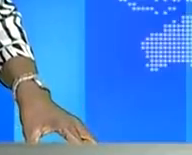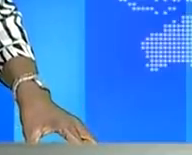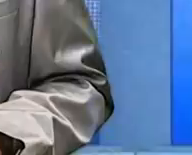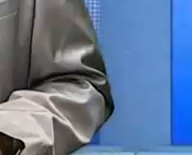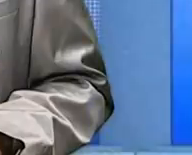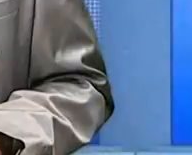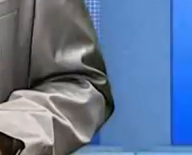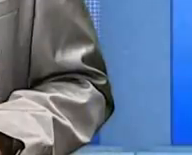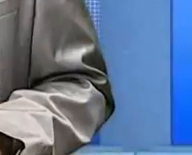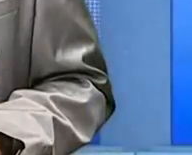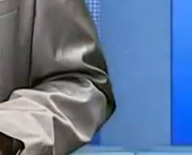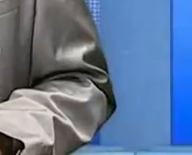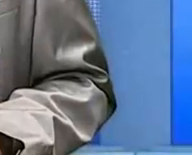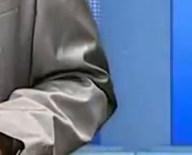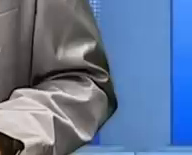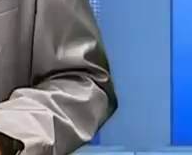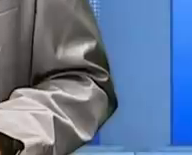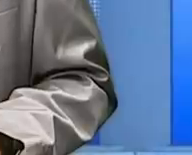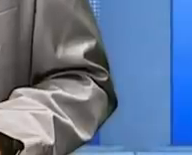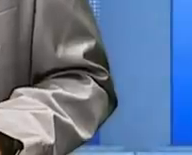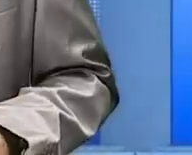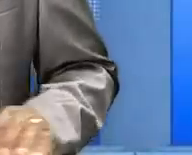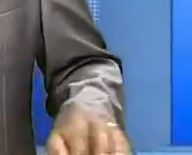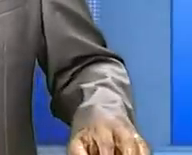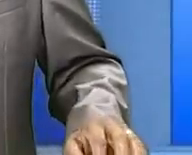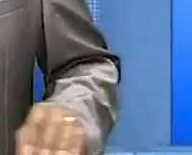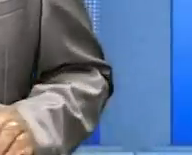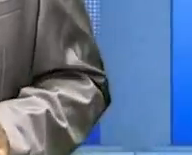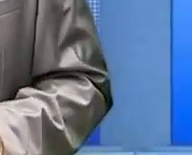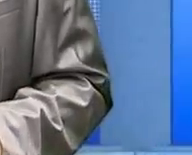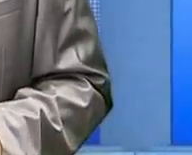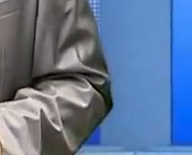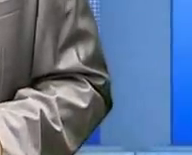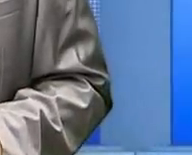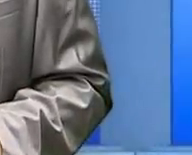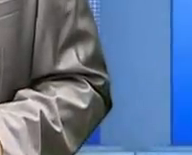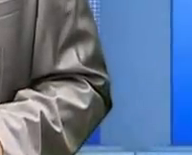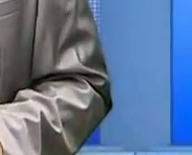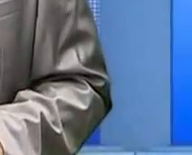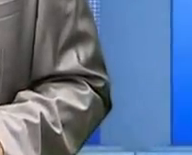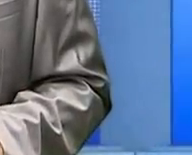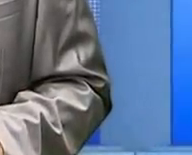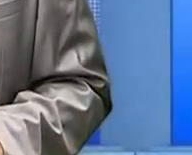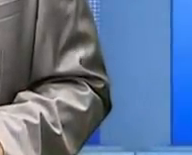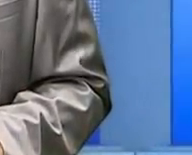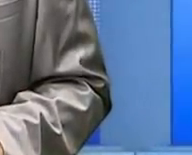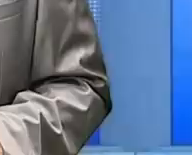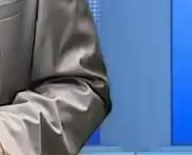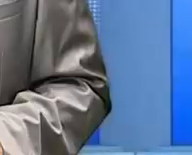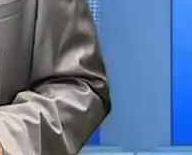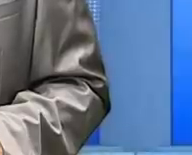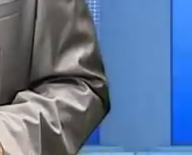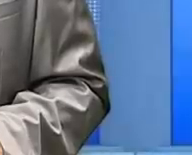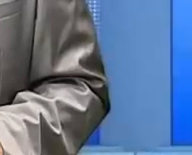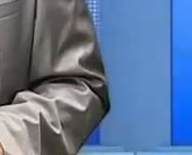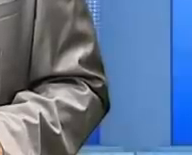des ordonnances présidentielles. Merci Anita Louamboa. Il y en a exactement 5, mais rassurez-vous, je ne prendrai pas tout le